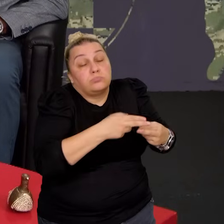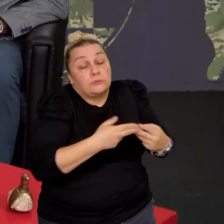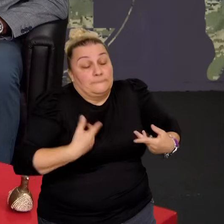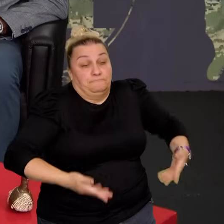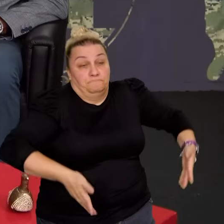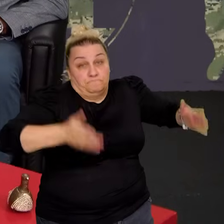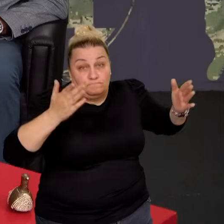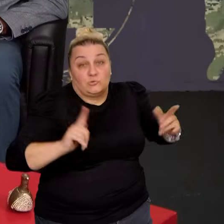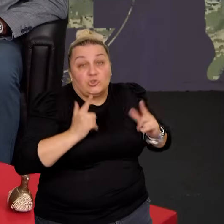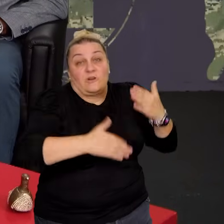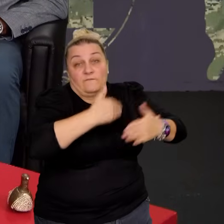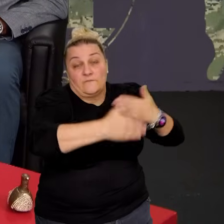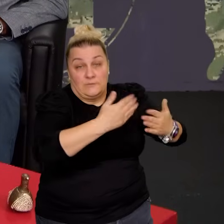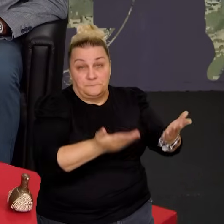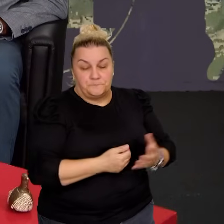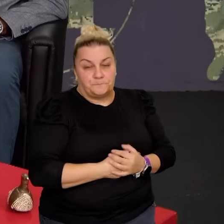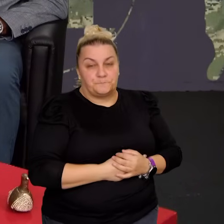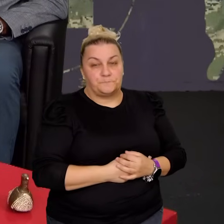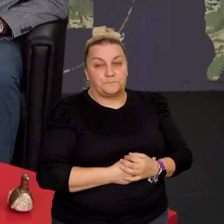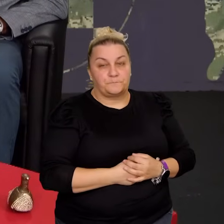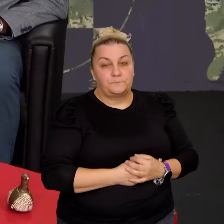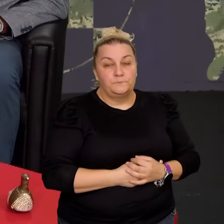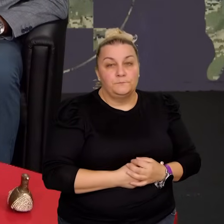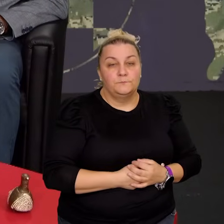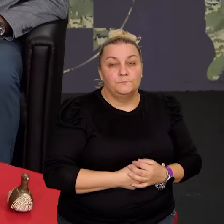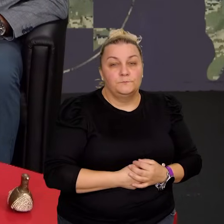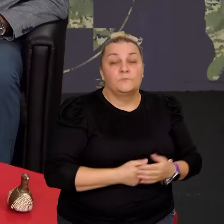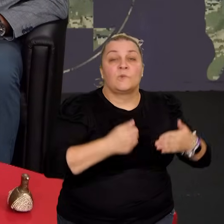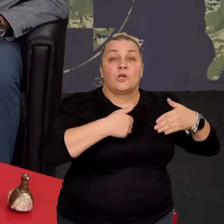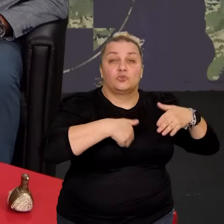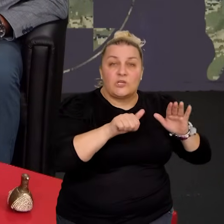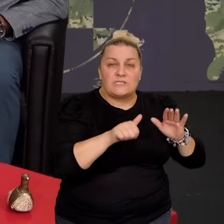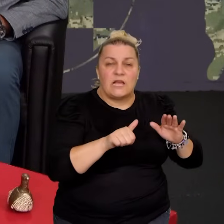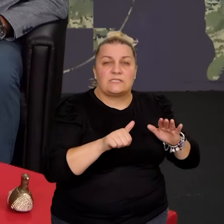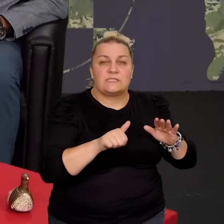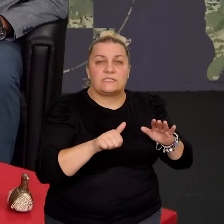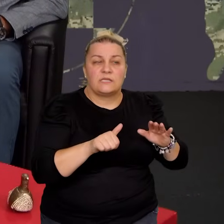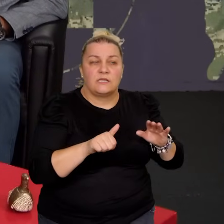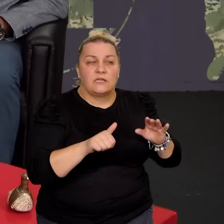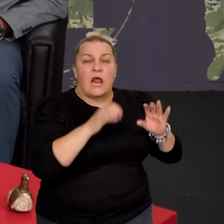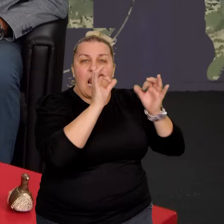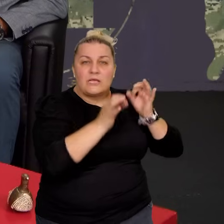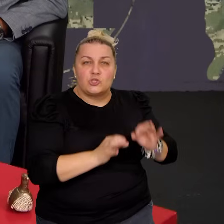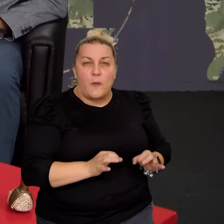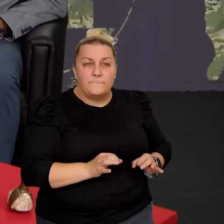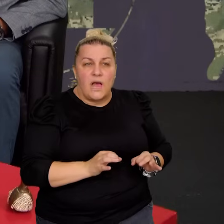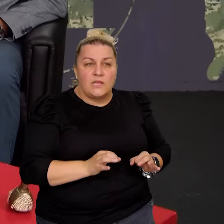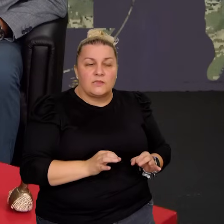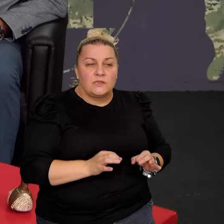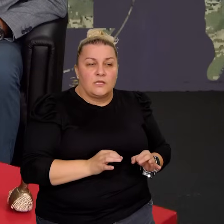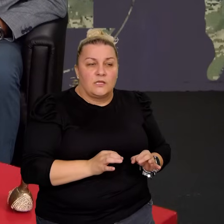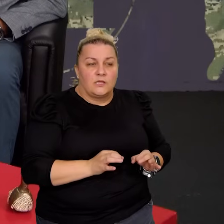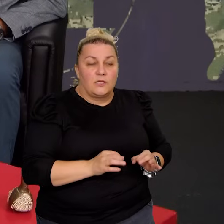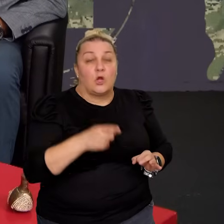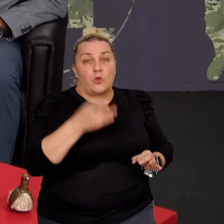sakriti, pa ako preživi, preživi. Da, 16. listopada, možemo reći, slobodno